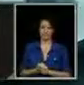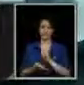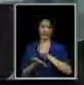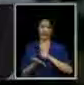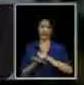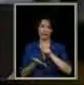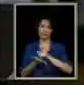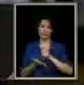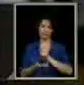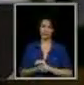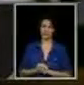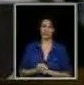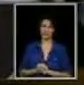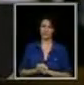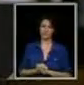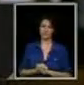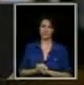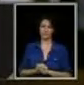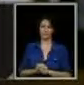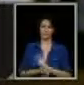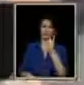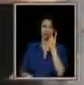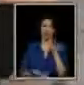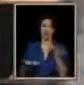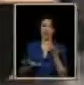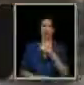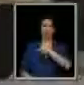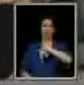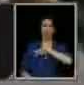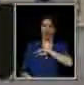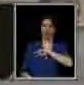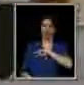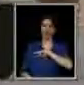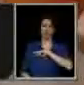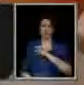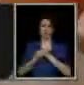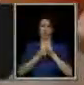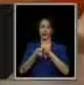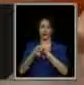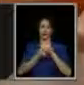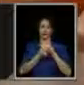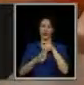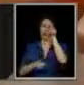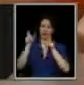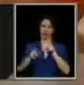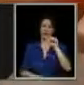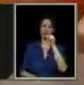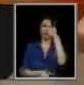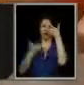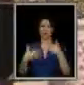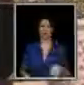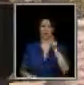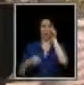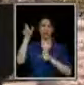איידן. בואו תראו איך מתנהל הגוף שאחראי על האנשים החלשים ביותר בחברה. אנשים שמוגבלים, שכלית או